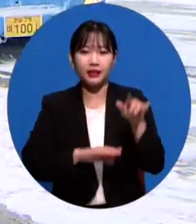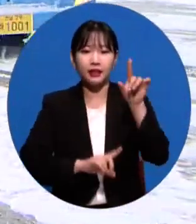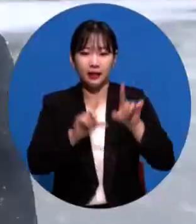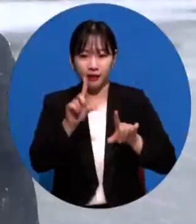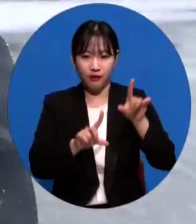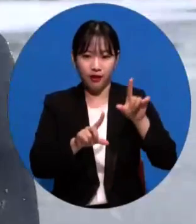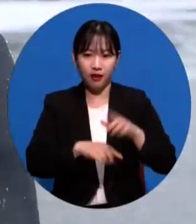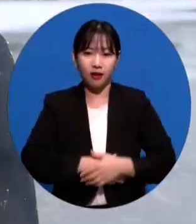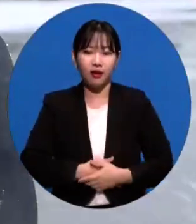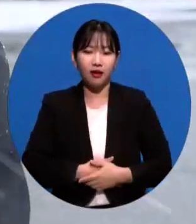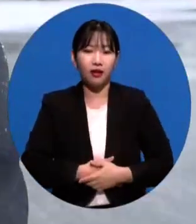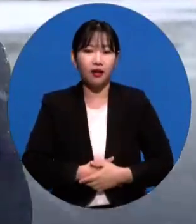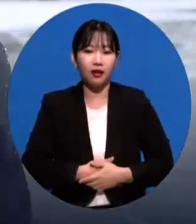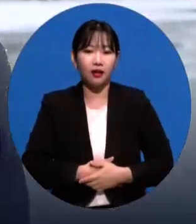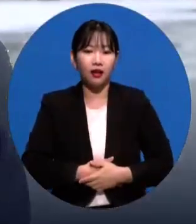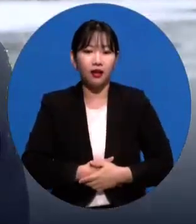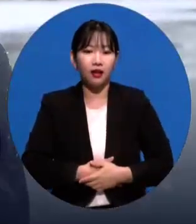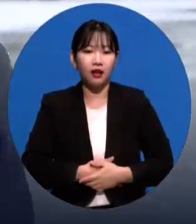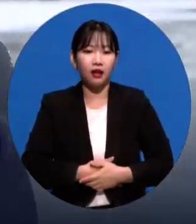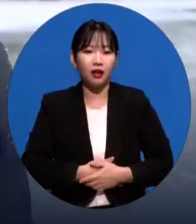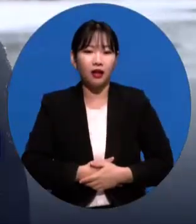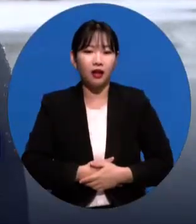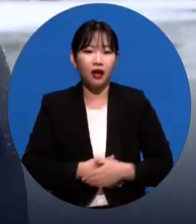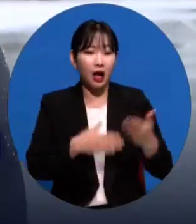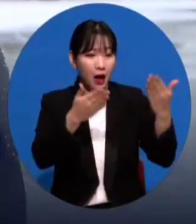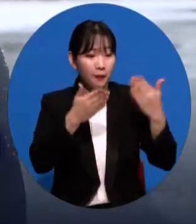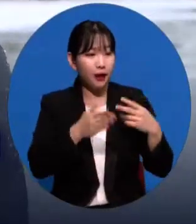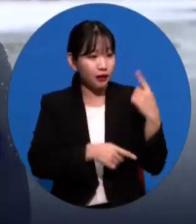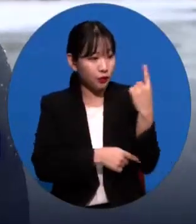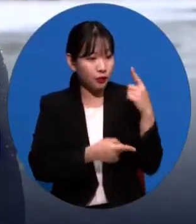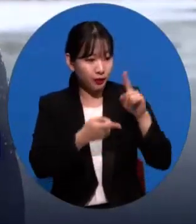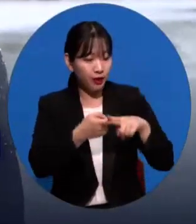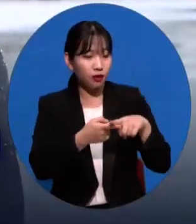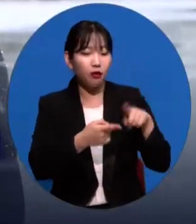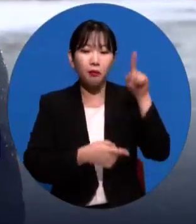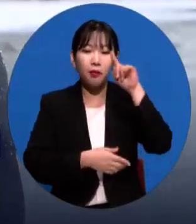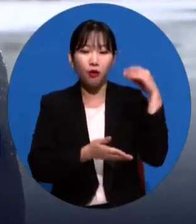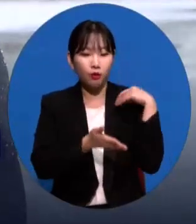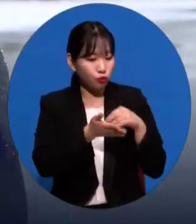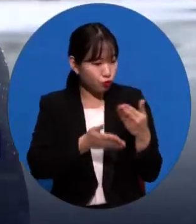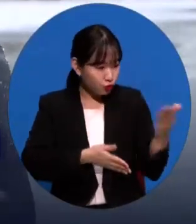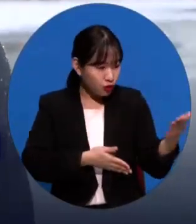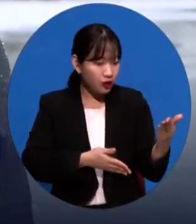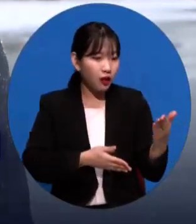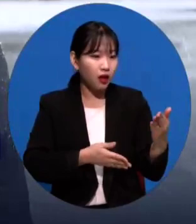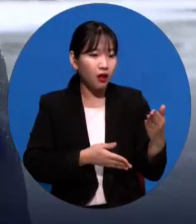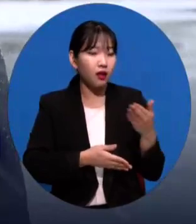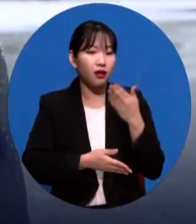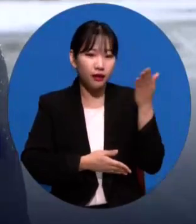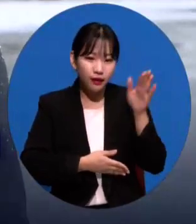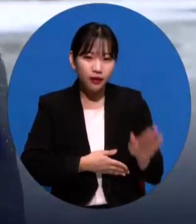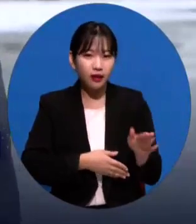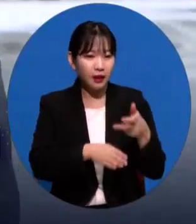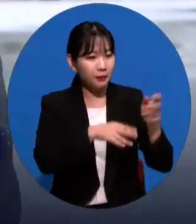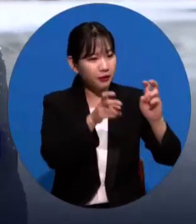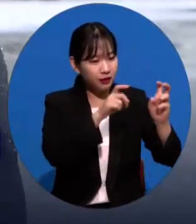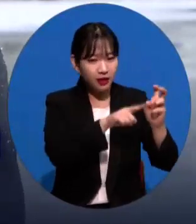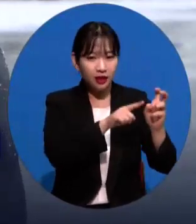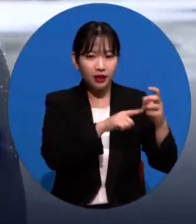실정입니다. 저희들이 받은 요금에 대해서는 전액 다 환불해 주겠다 그런 부분이 있었는데